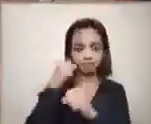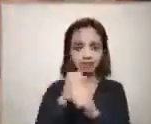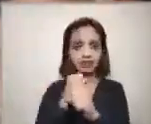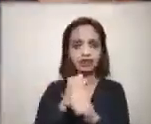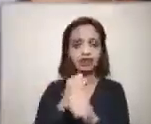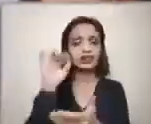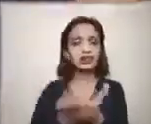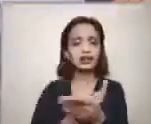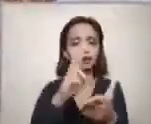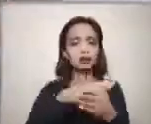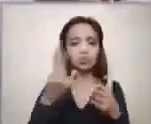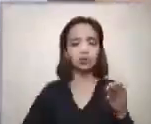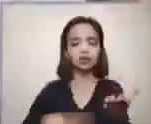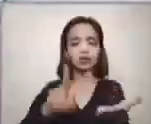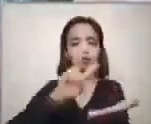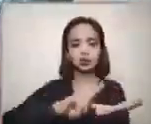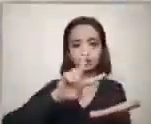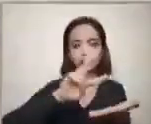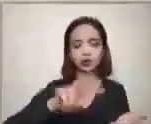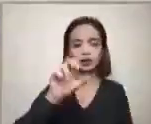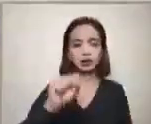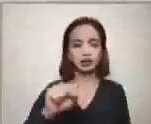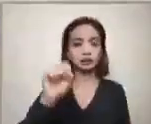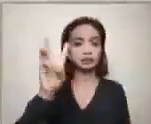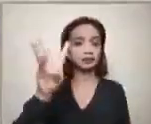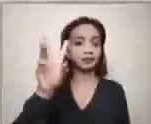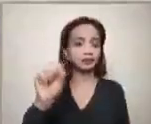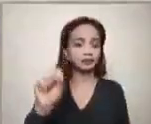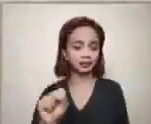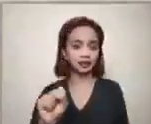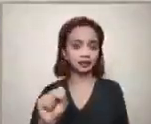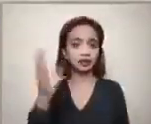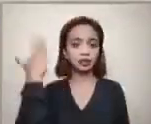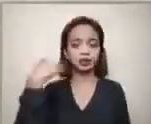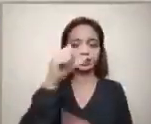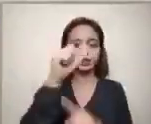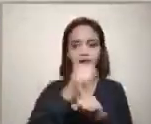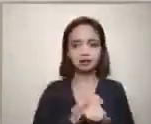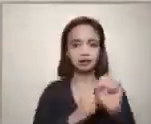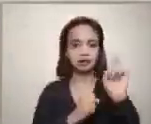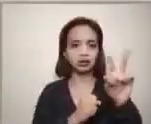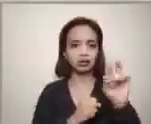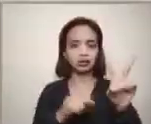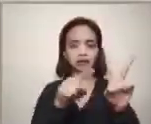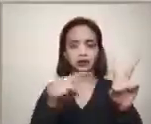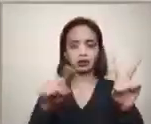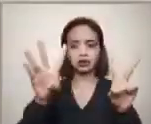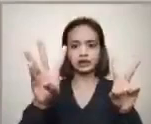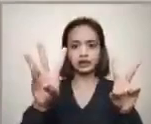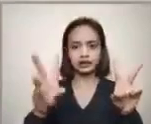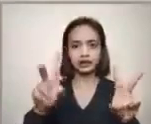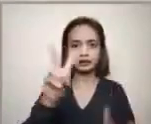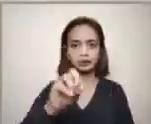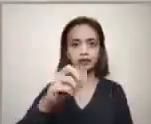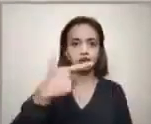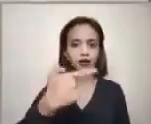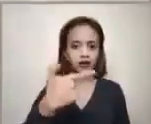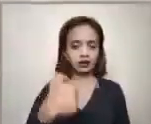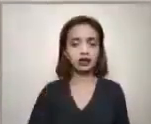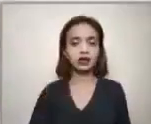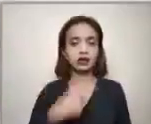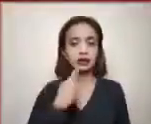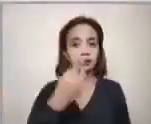ng Social Weather Stations o SWS nitong September 12 hanggang 16, 2021. Lumabas din sa survey